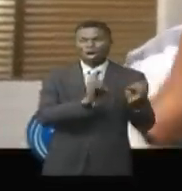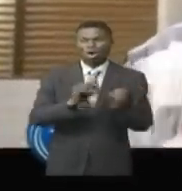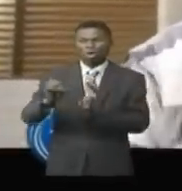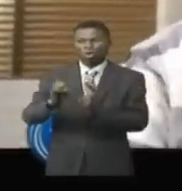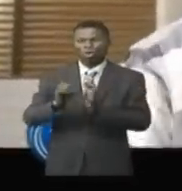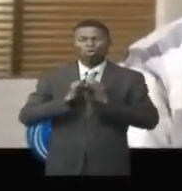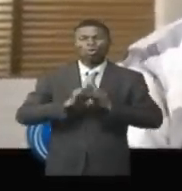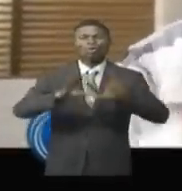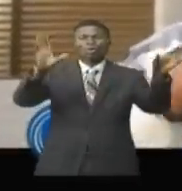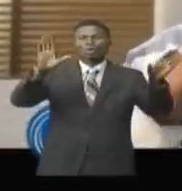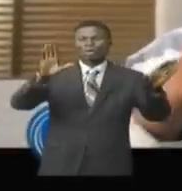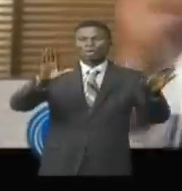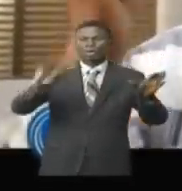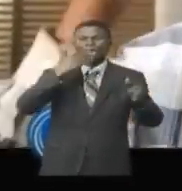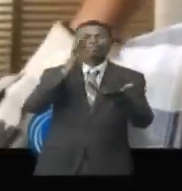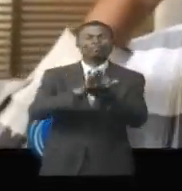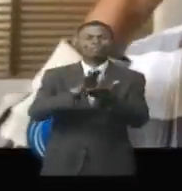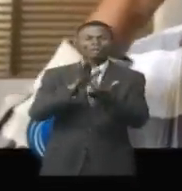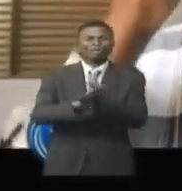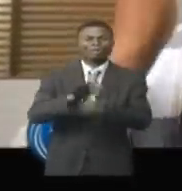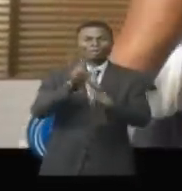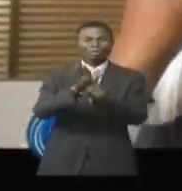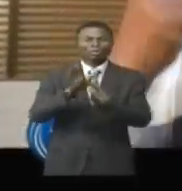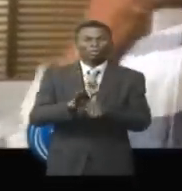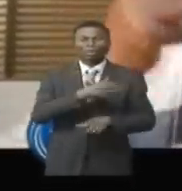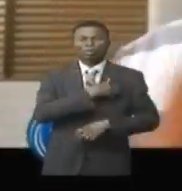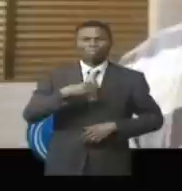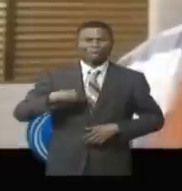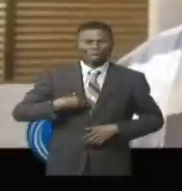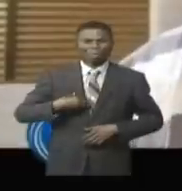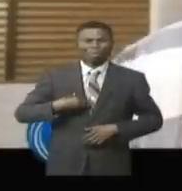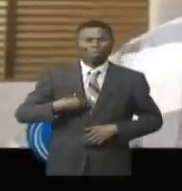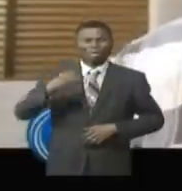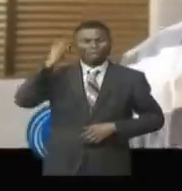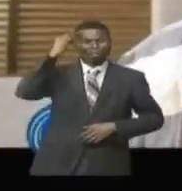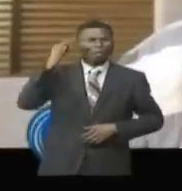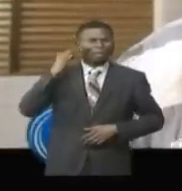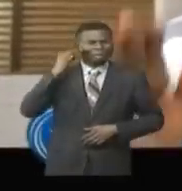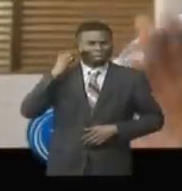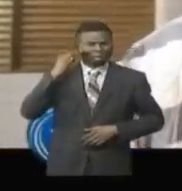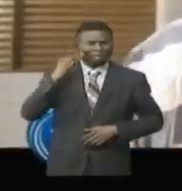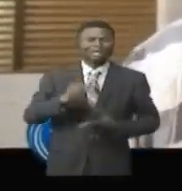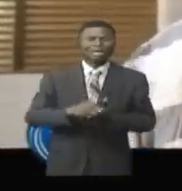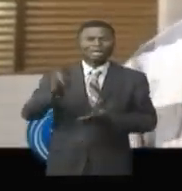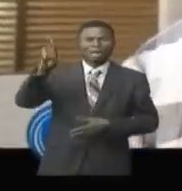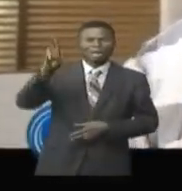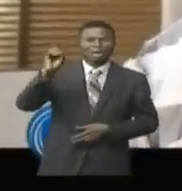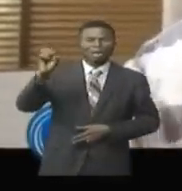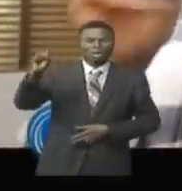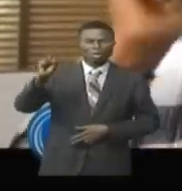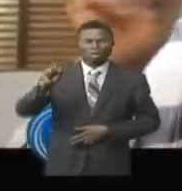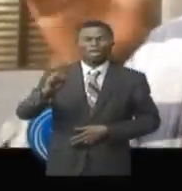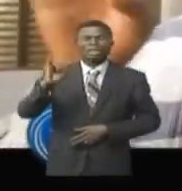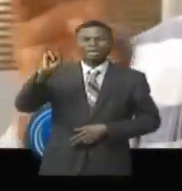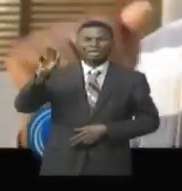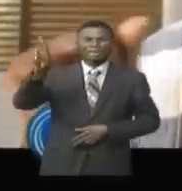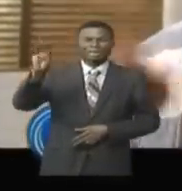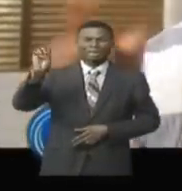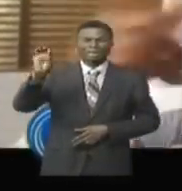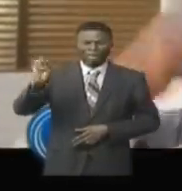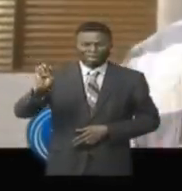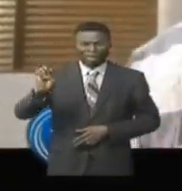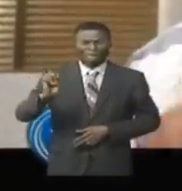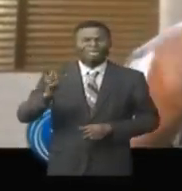Nous disons félicitations à maman ministre pour le travail qu'elle a fait. Nous félicitons aussi madame